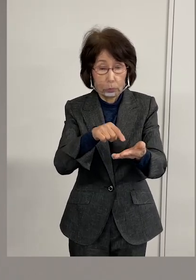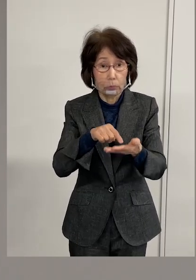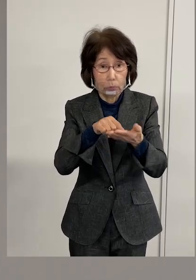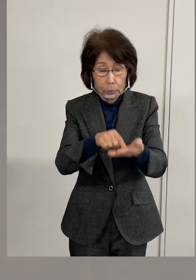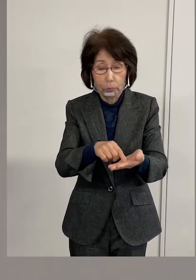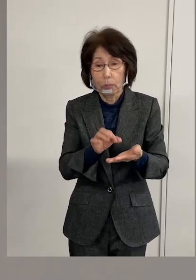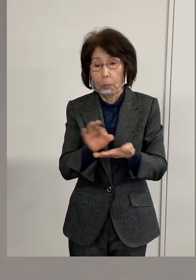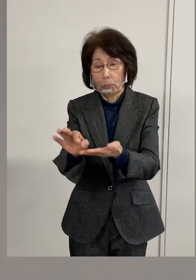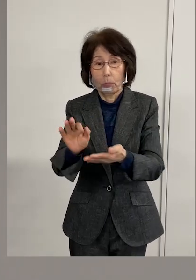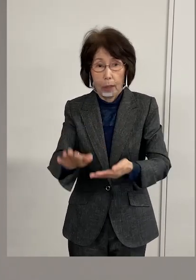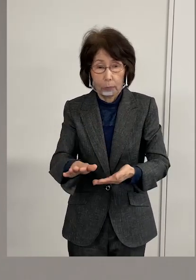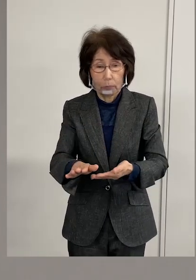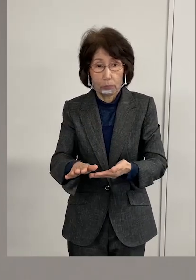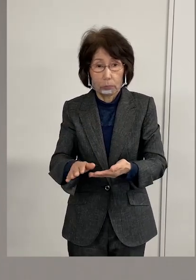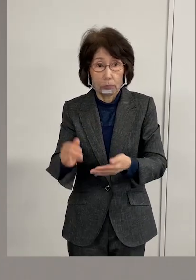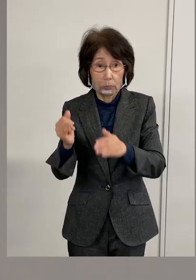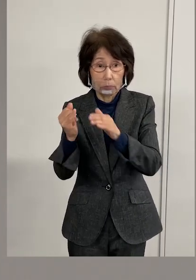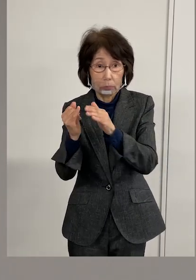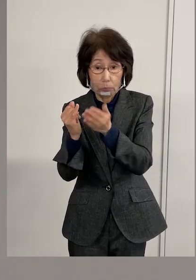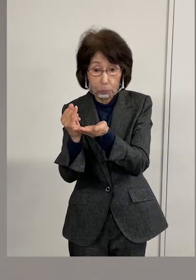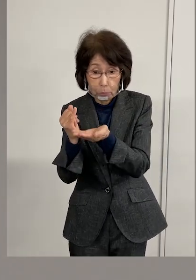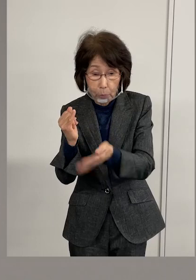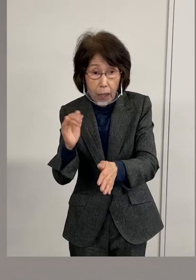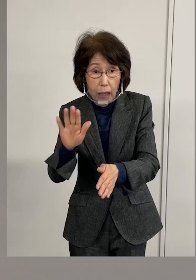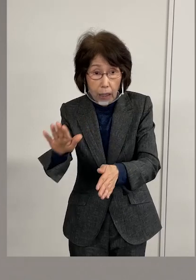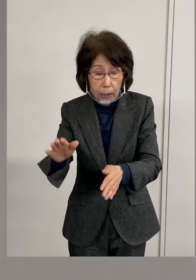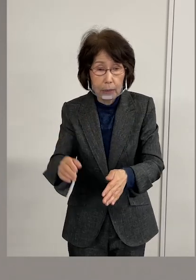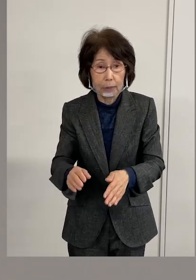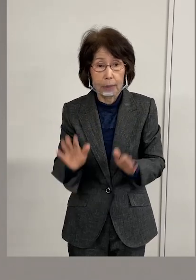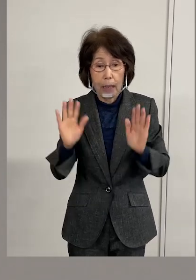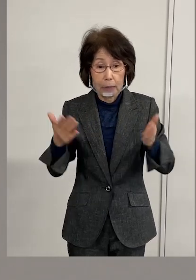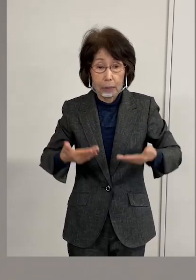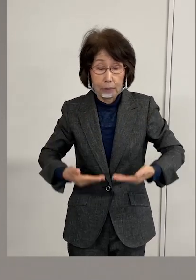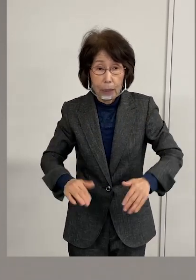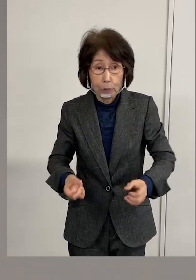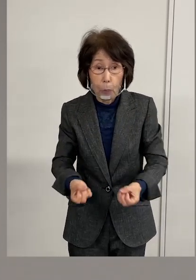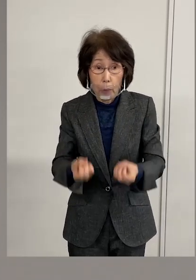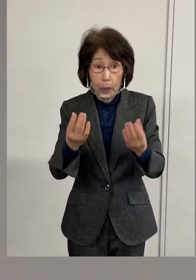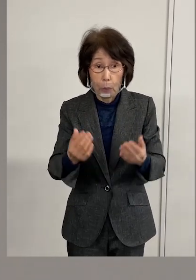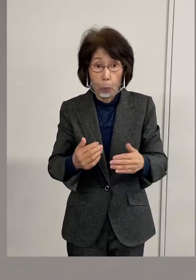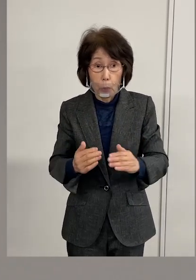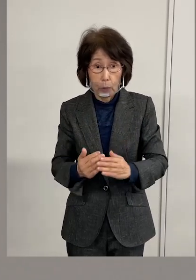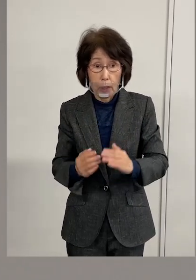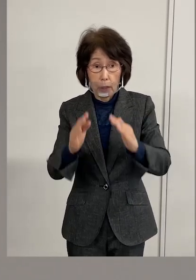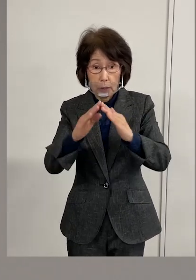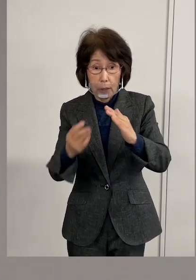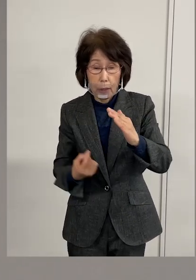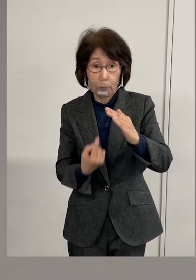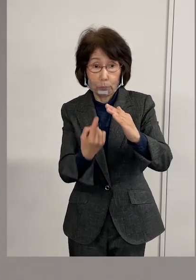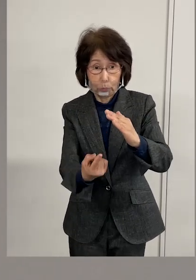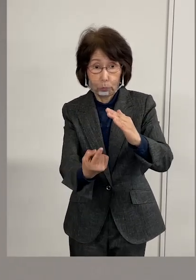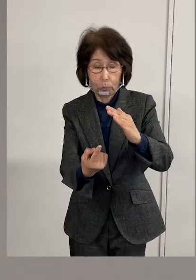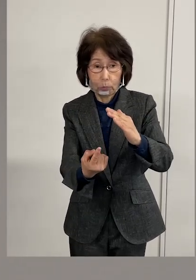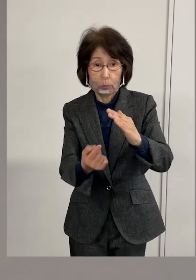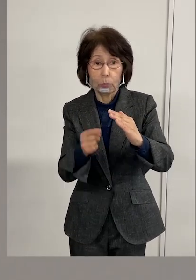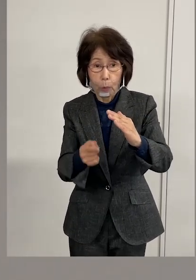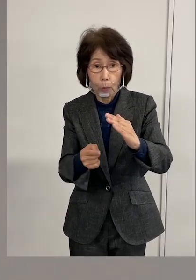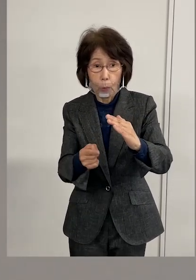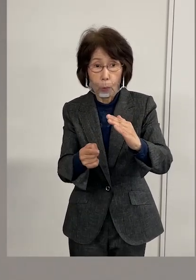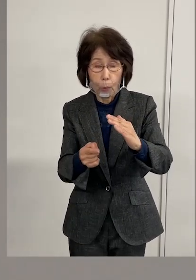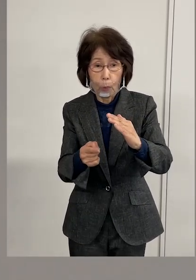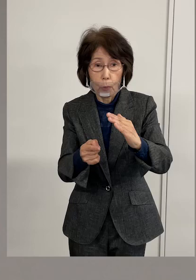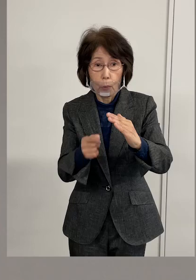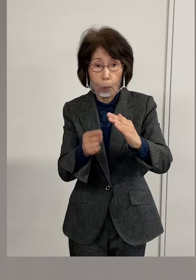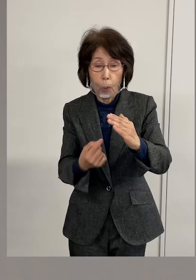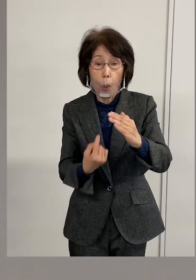で、出生届が出た後、赤ちゃん誕生おめでとう訪問がありますので、その赤ちゃん誕生おめ